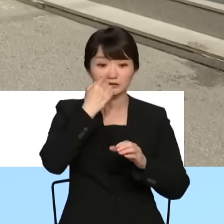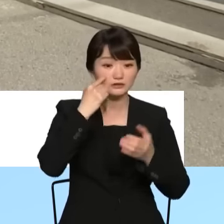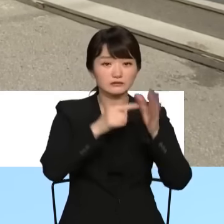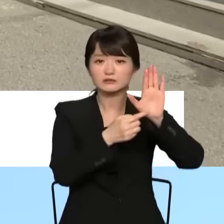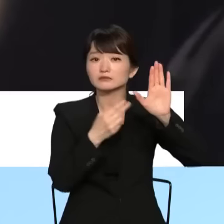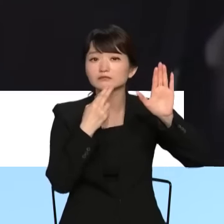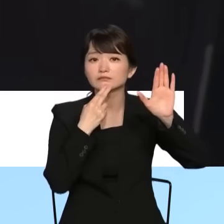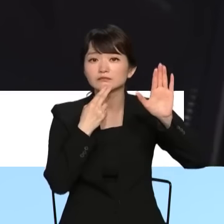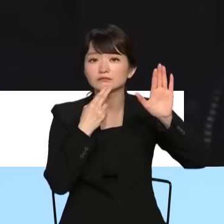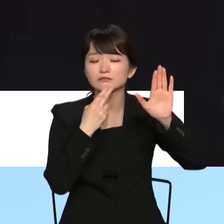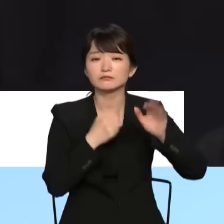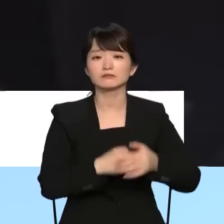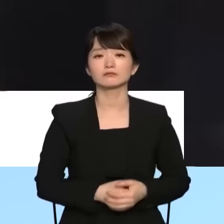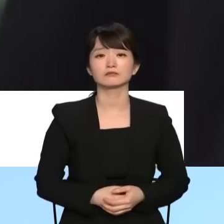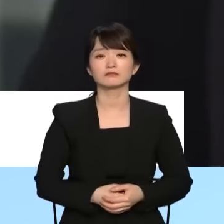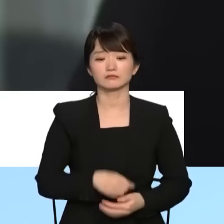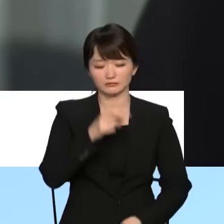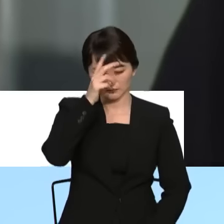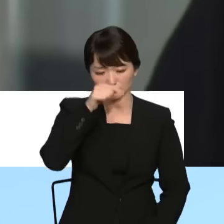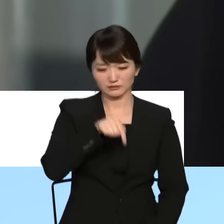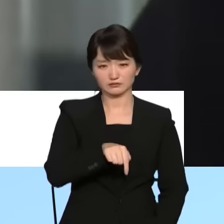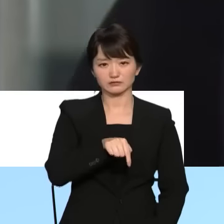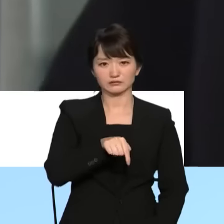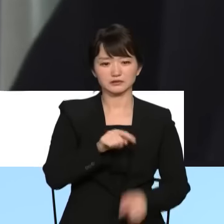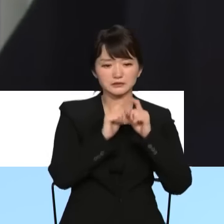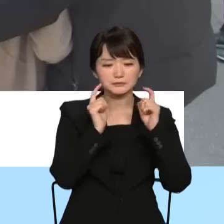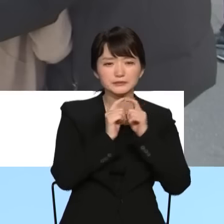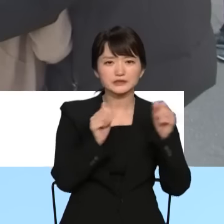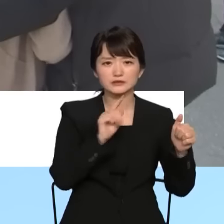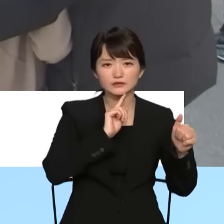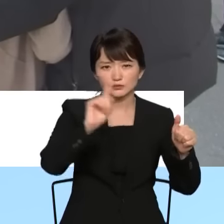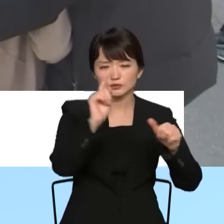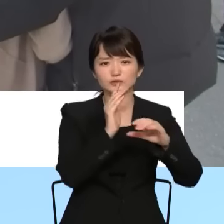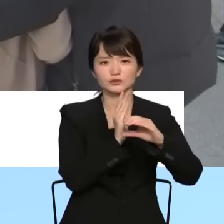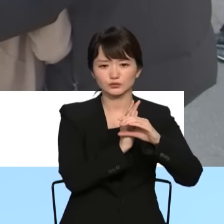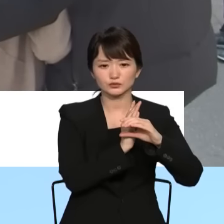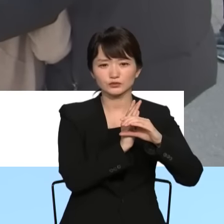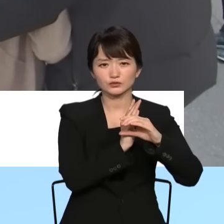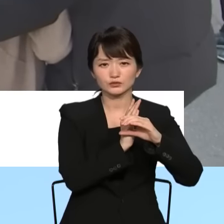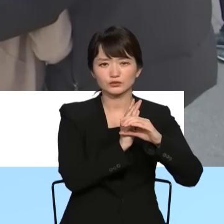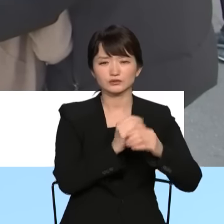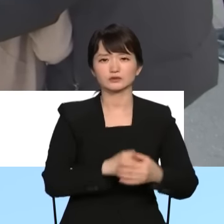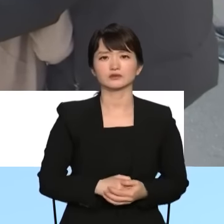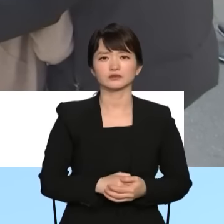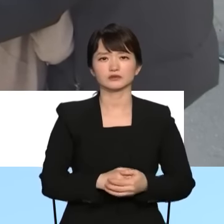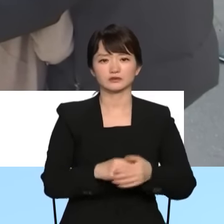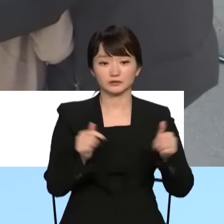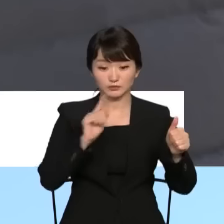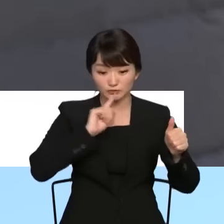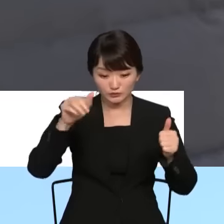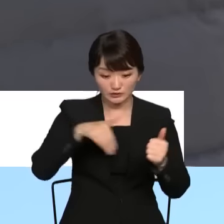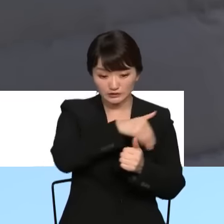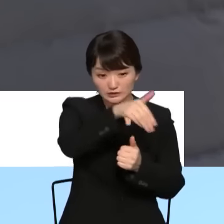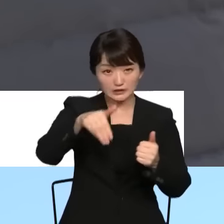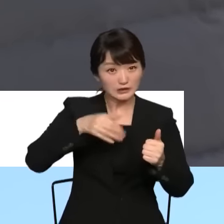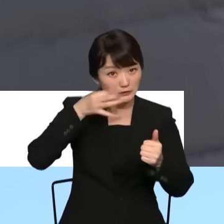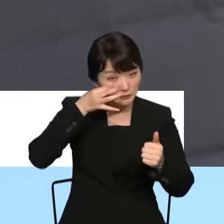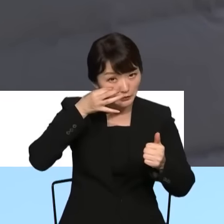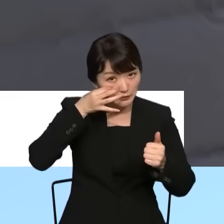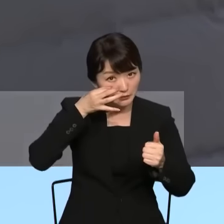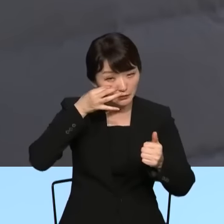않는 상태에서 경찰에 민사소송이 진행 중이니 민사소송 진행 상황을 보면서 형사